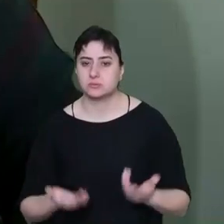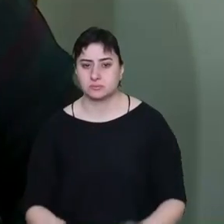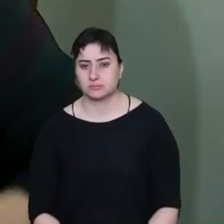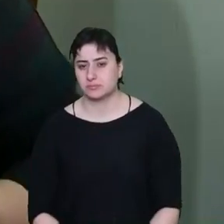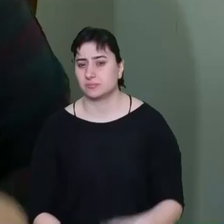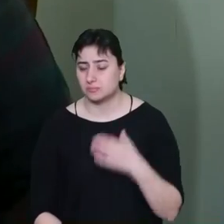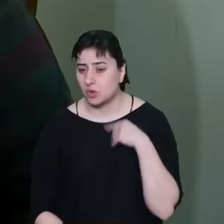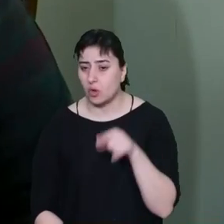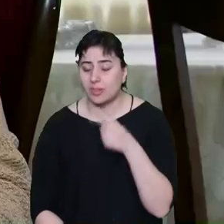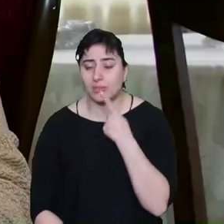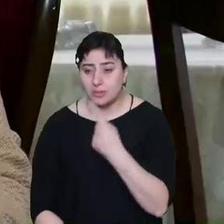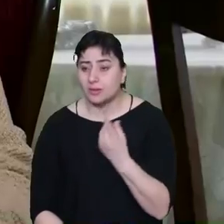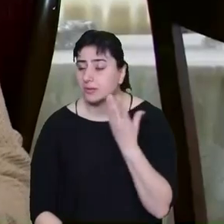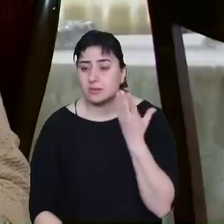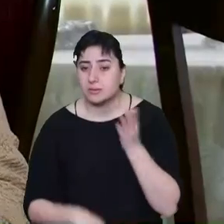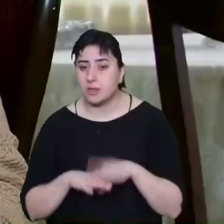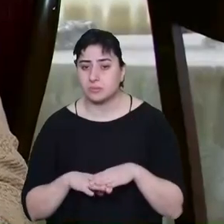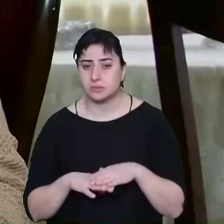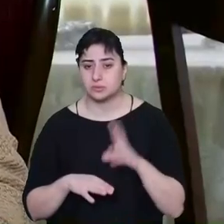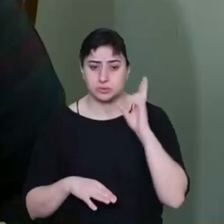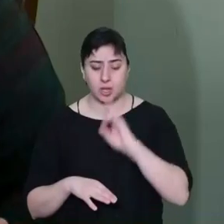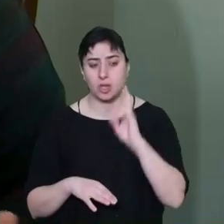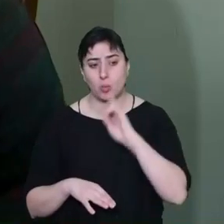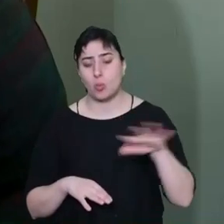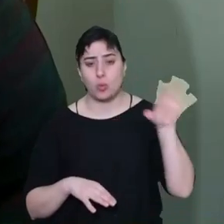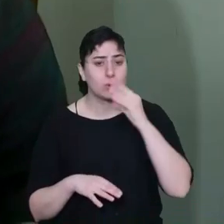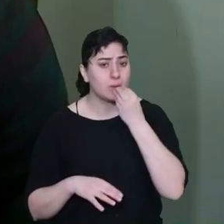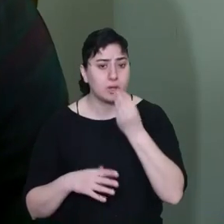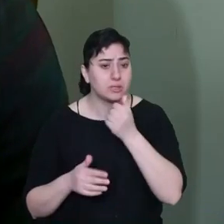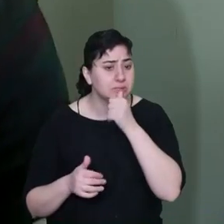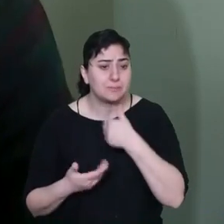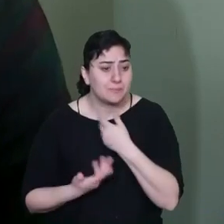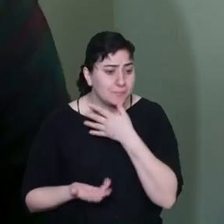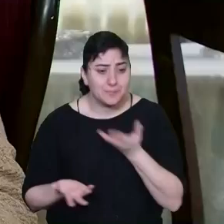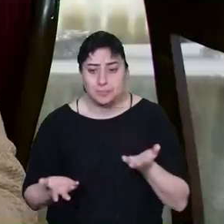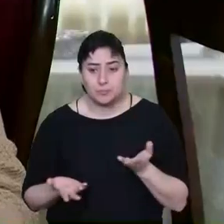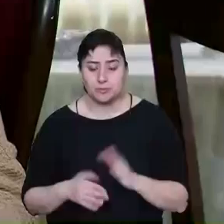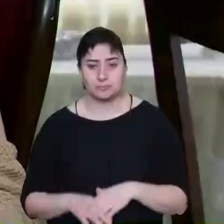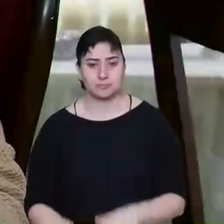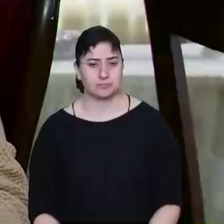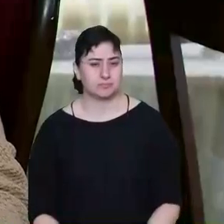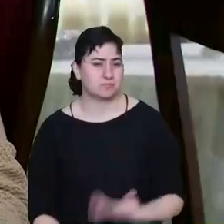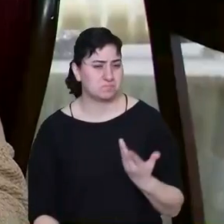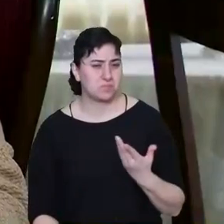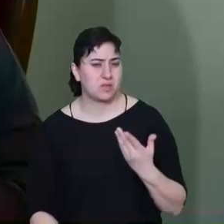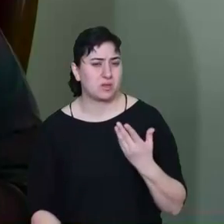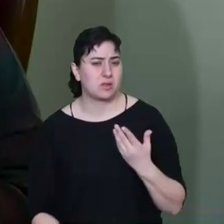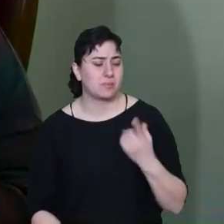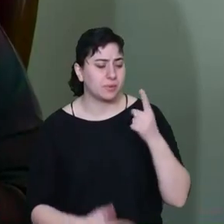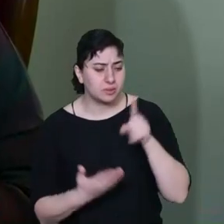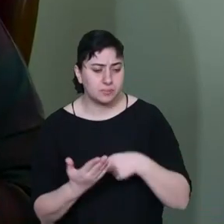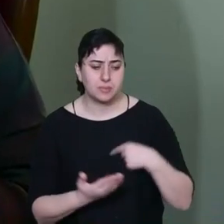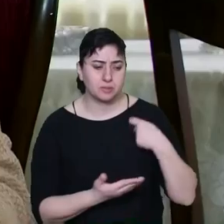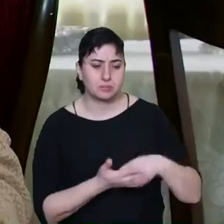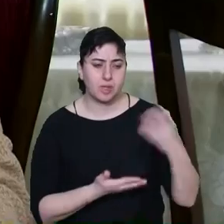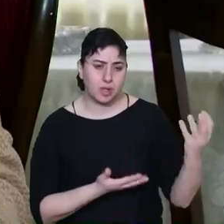Ya ben de onu demek istemiştim. Yani zengin insanlar ne yerler, ne içerler bilmiyoruz. Ya canım ne var bunda? Bir liste yaparsınız. Ben gider